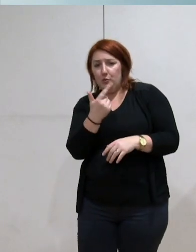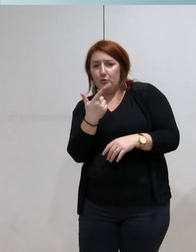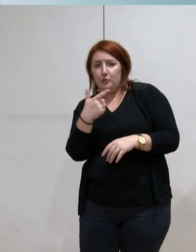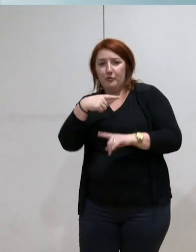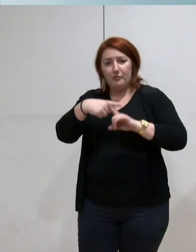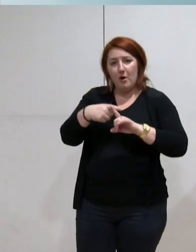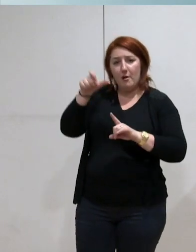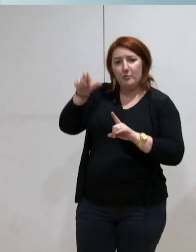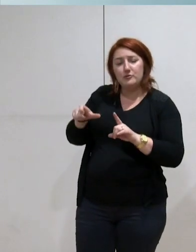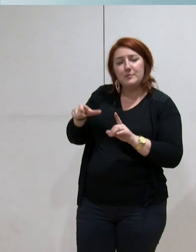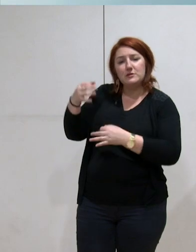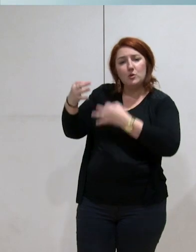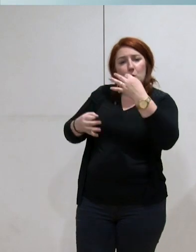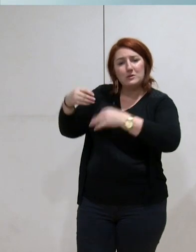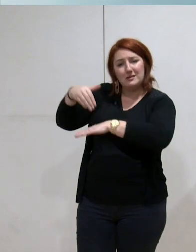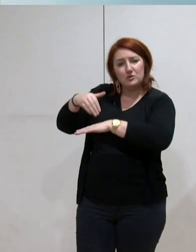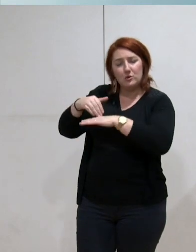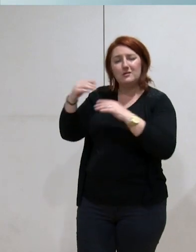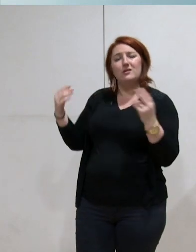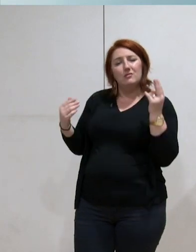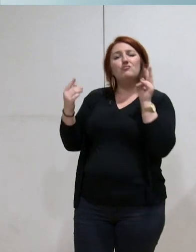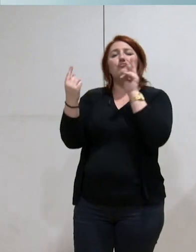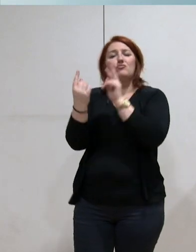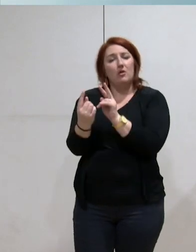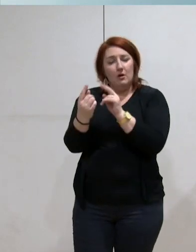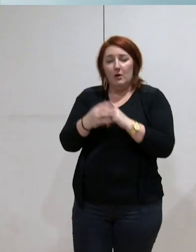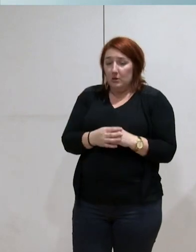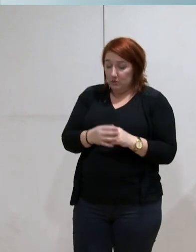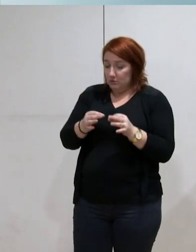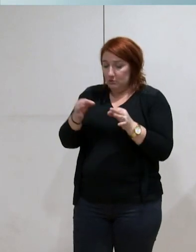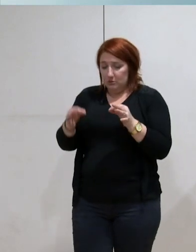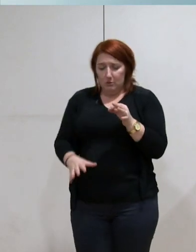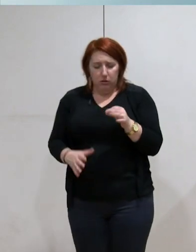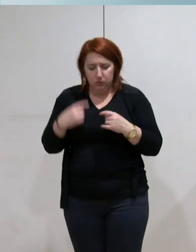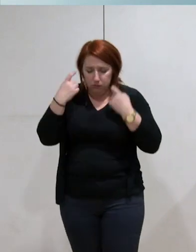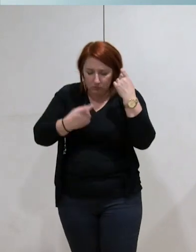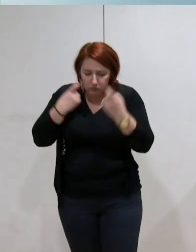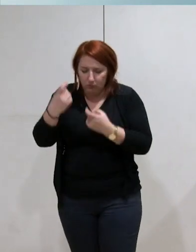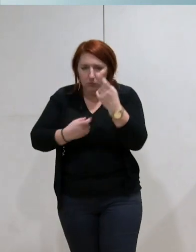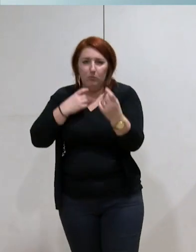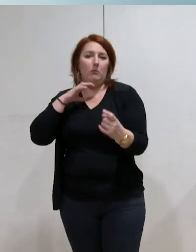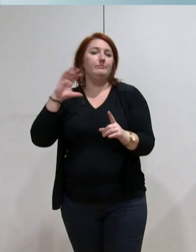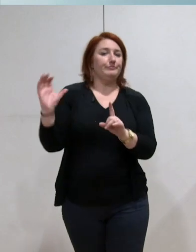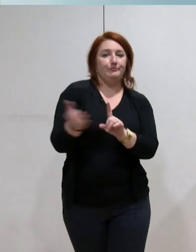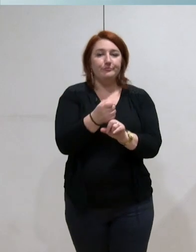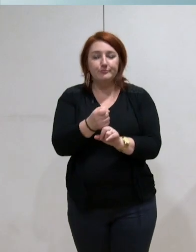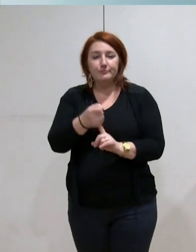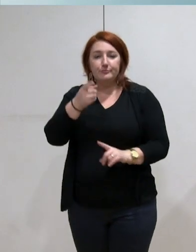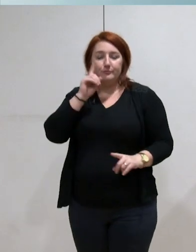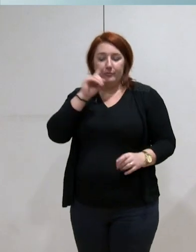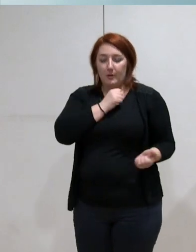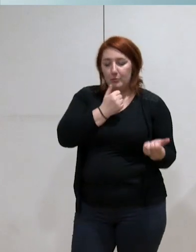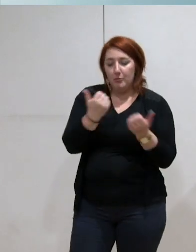conseiller juridique et nous avons abouti à ces solutions puisqueun certain nombre de propositions et notamment deux